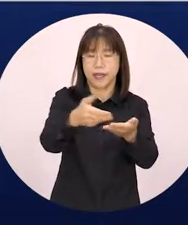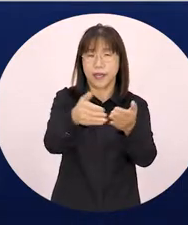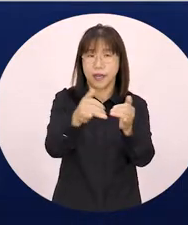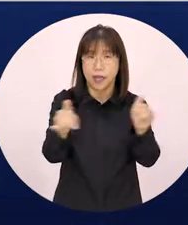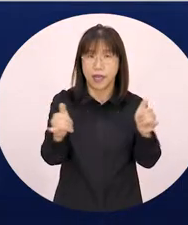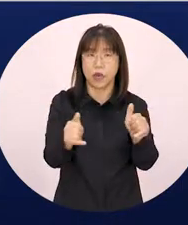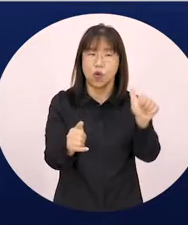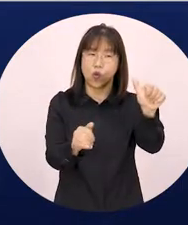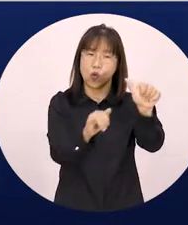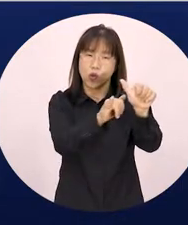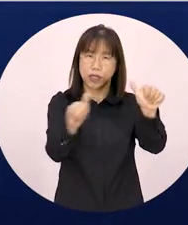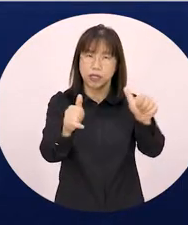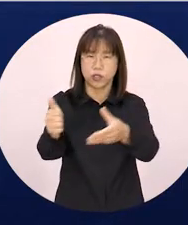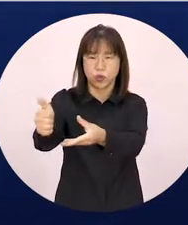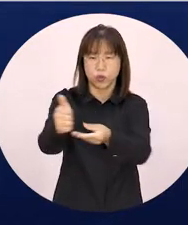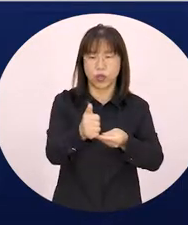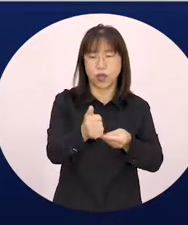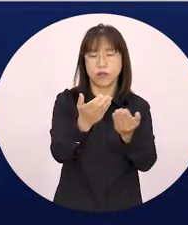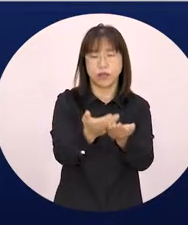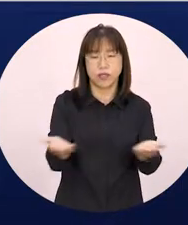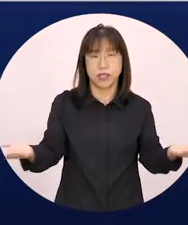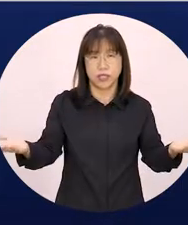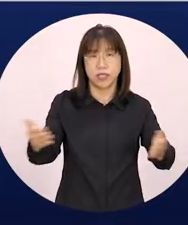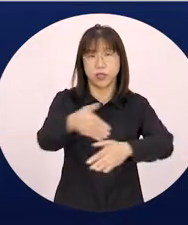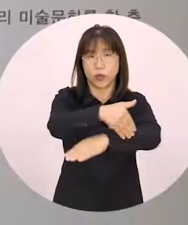중진작가 초청전시를 만나볼 수 있습니다.